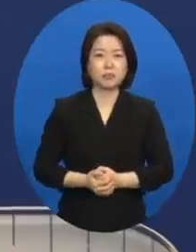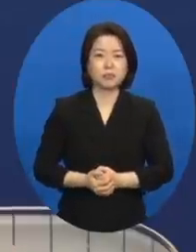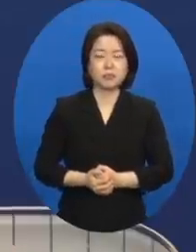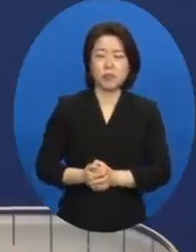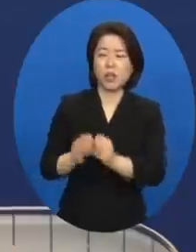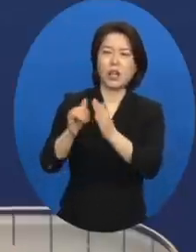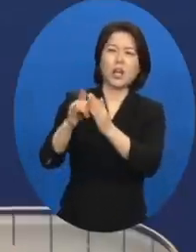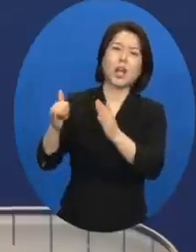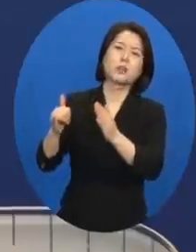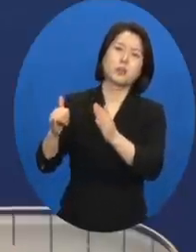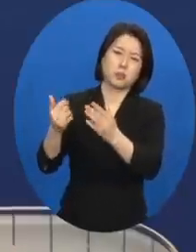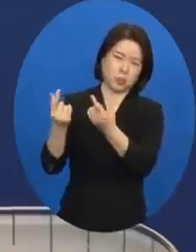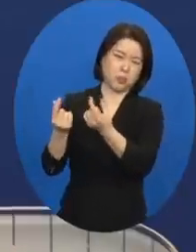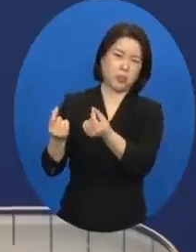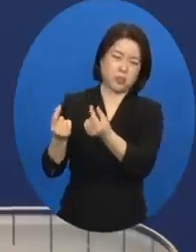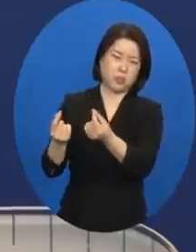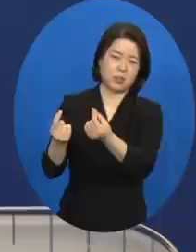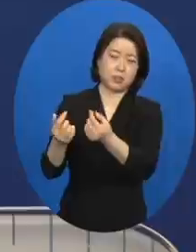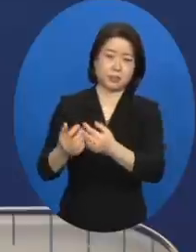가족들도